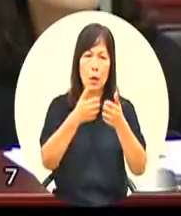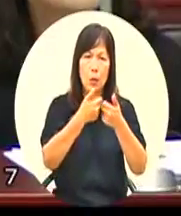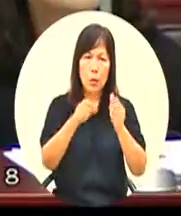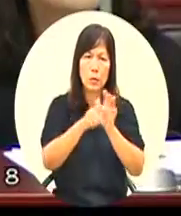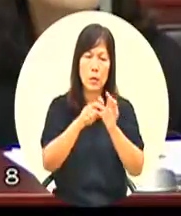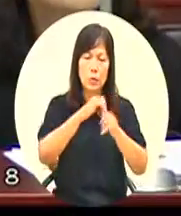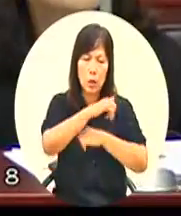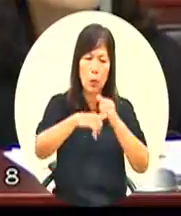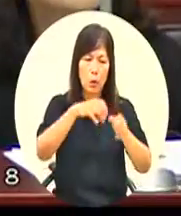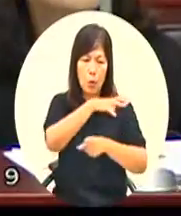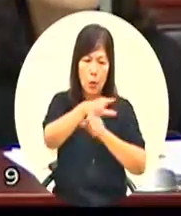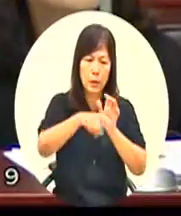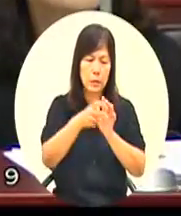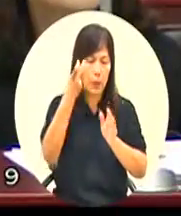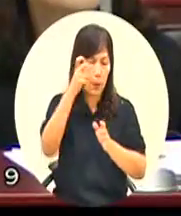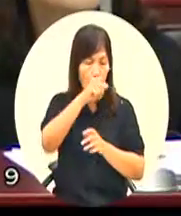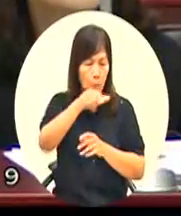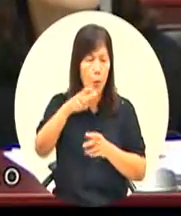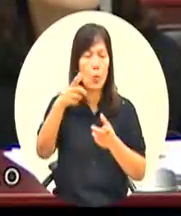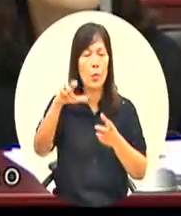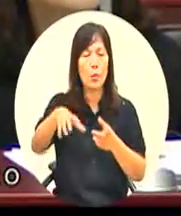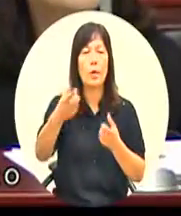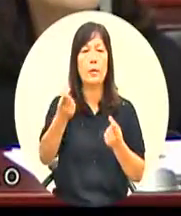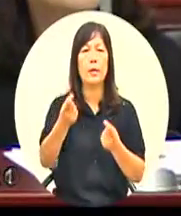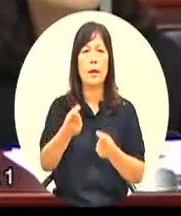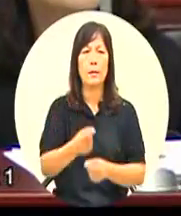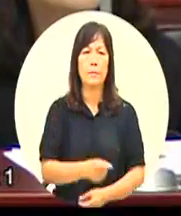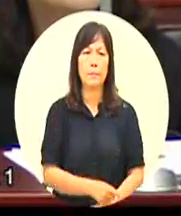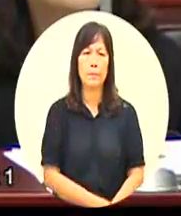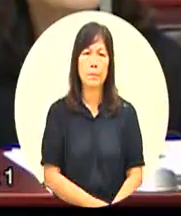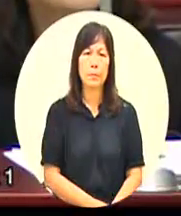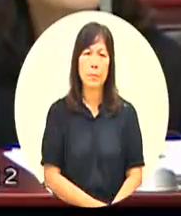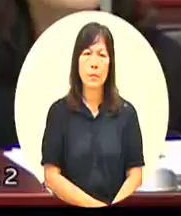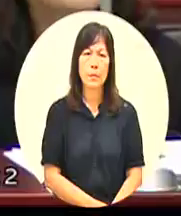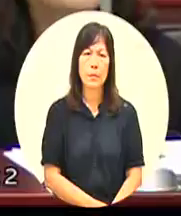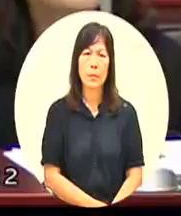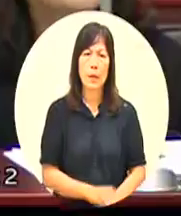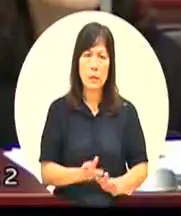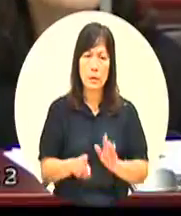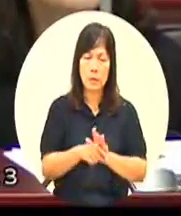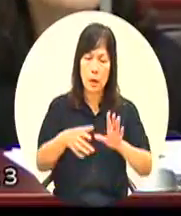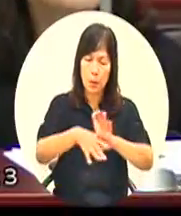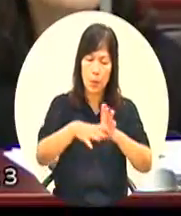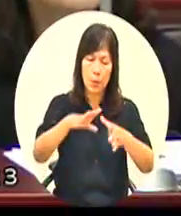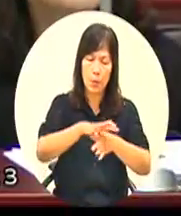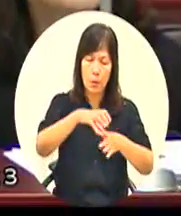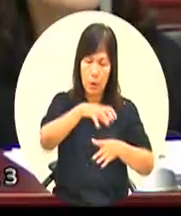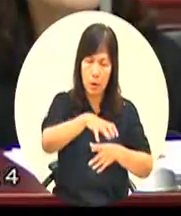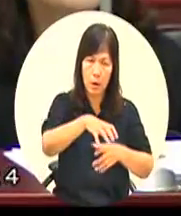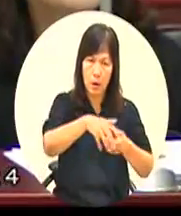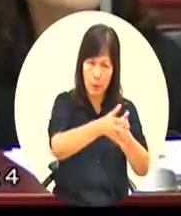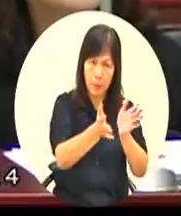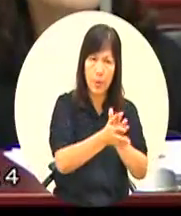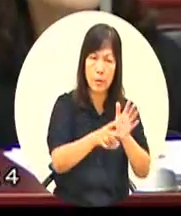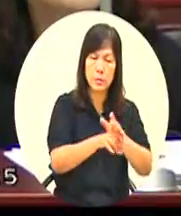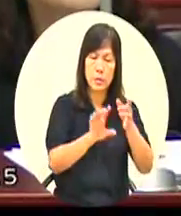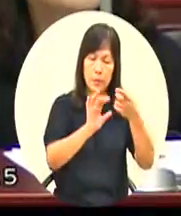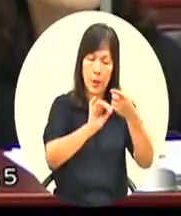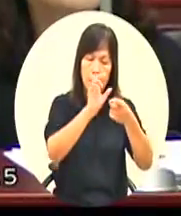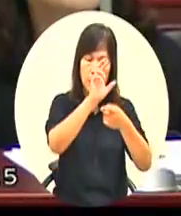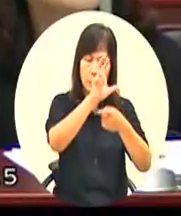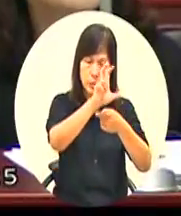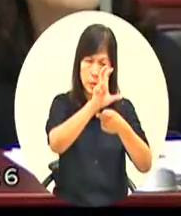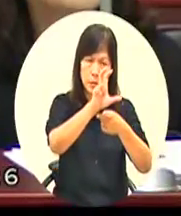活环境的博物馆。那目前文化部是会补助70%的预算，